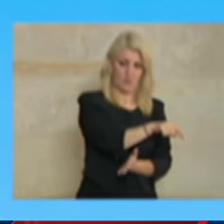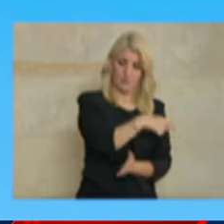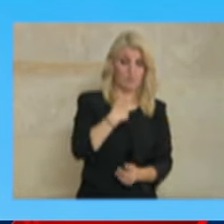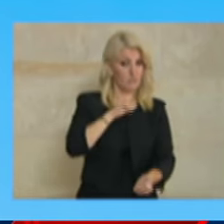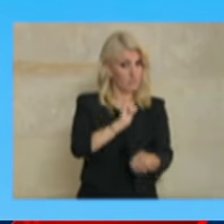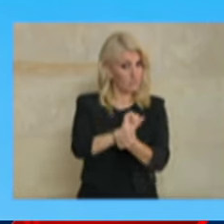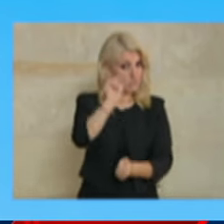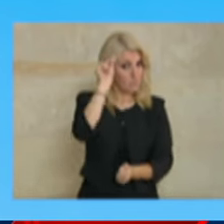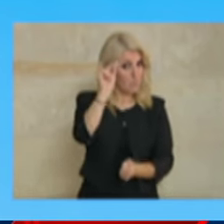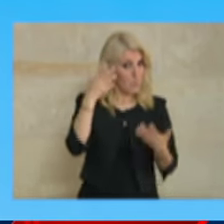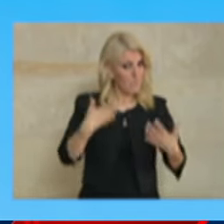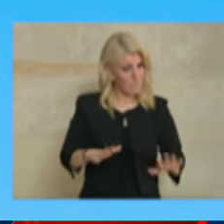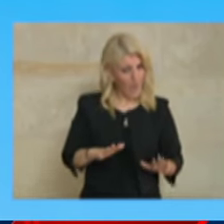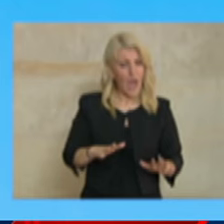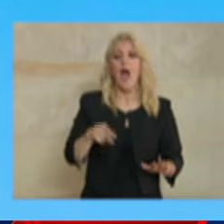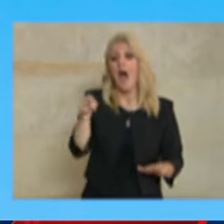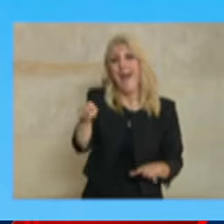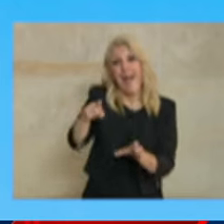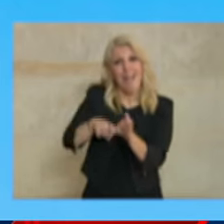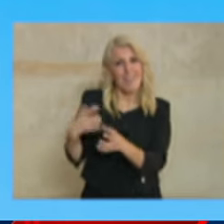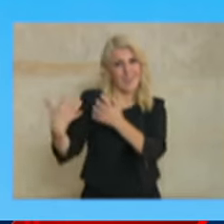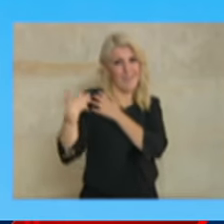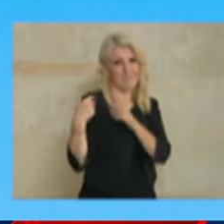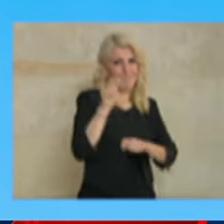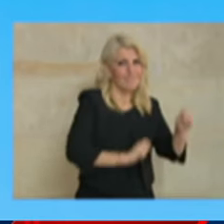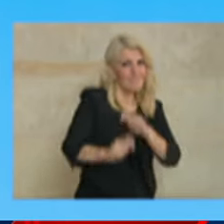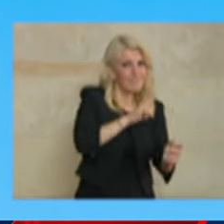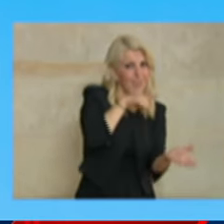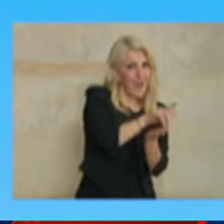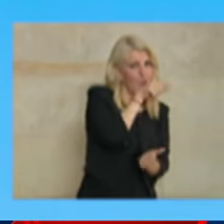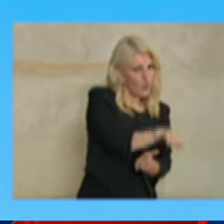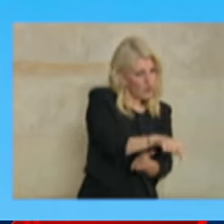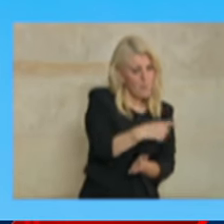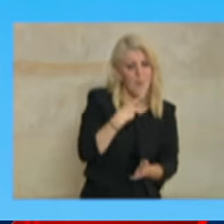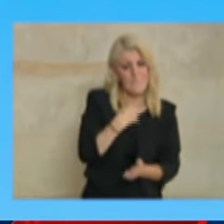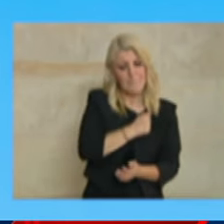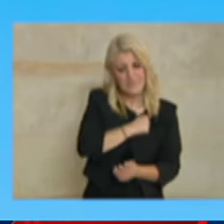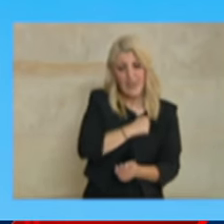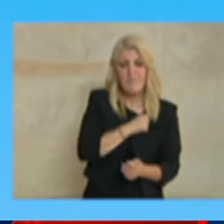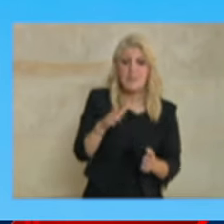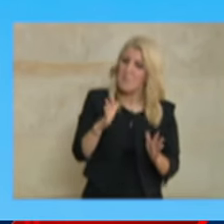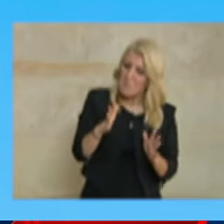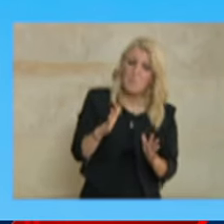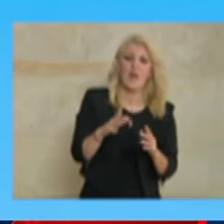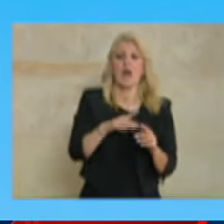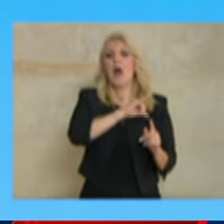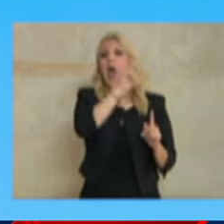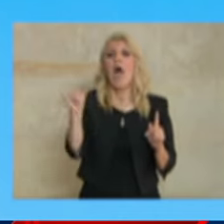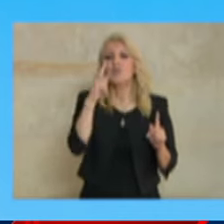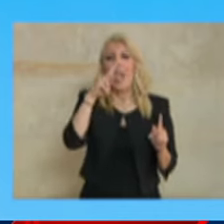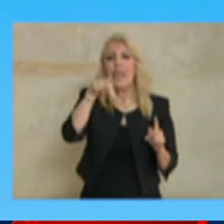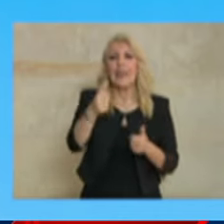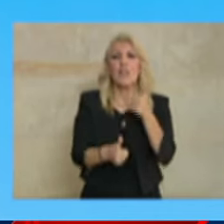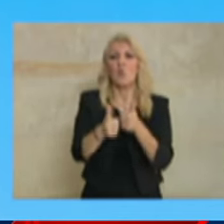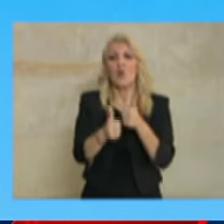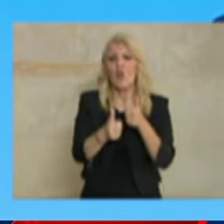από τον ανάδοχο ότι θα παραδοθεί και θα τεθεί σε λειτουργία το πρώτο εξάμενο του 2027. Αυτό μας υποχρεώνει να κινηθούμε και πολύ γρήγορα για